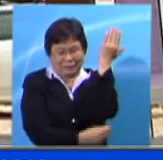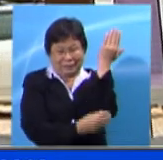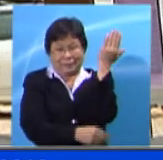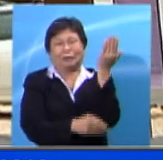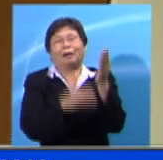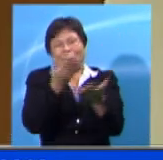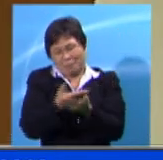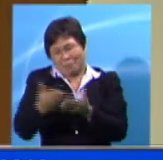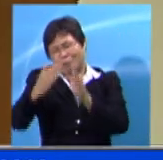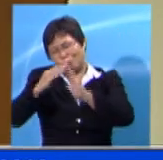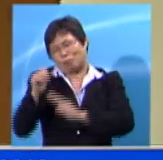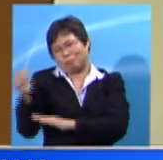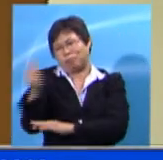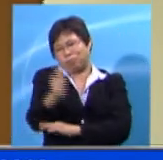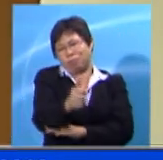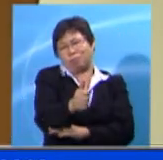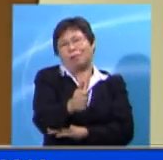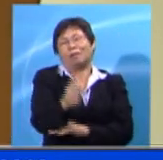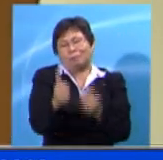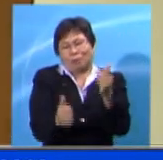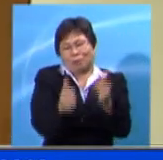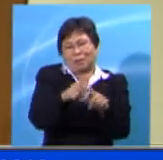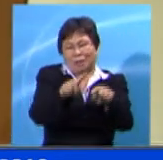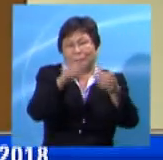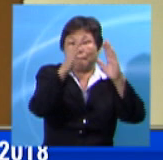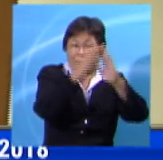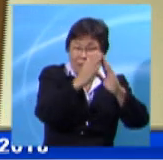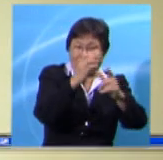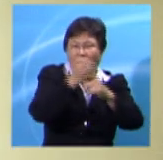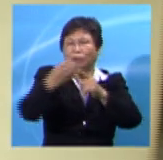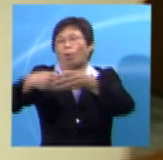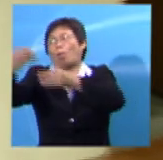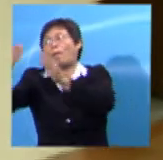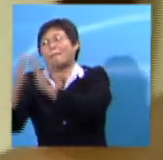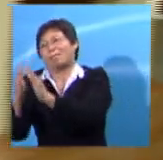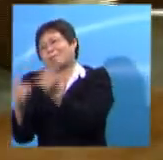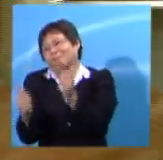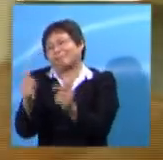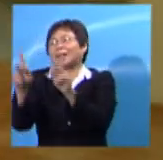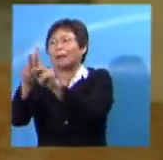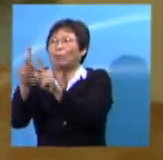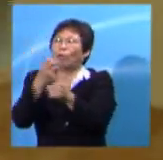memiliki kediaman sendiri sama ada di kawasan Bandar atau luar